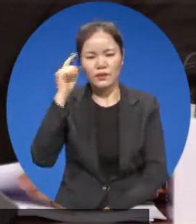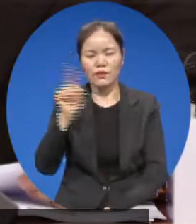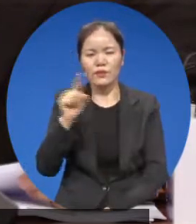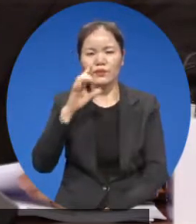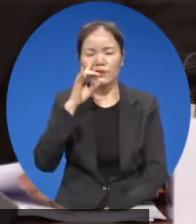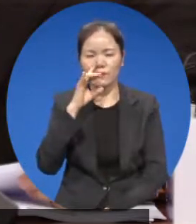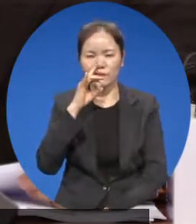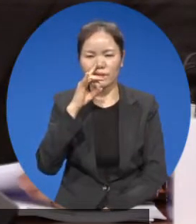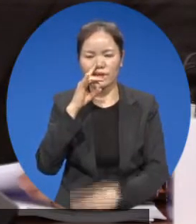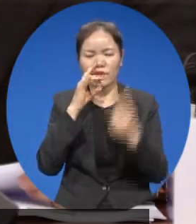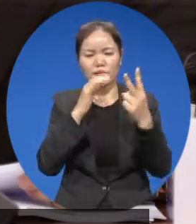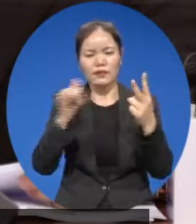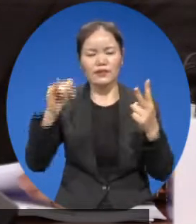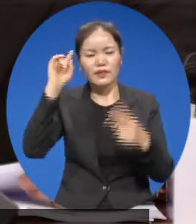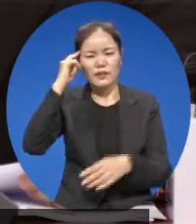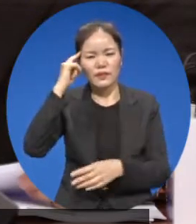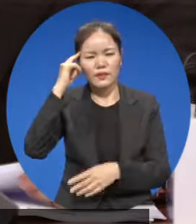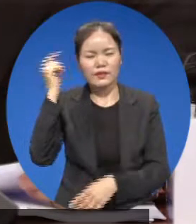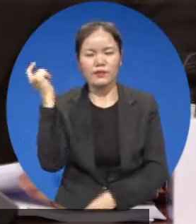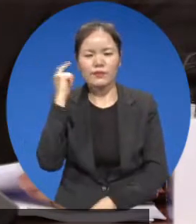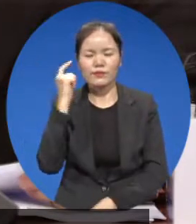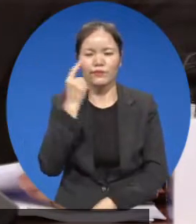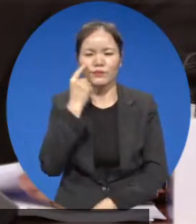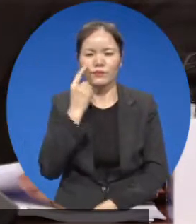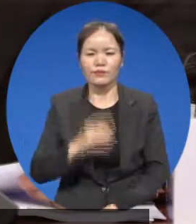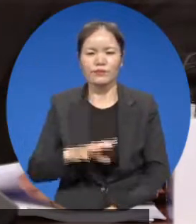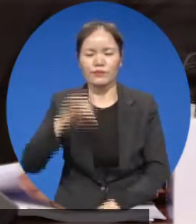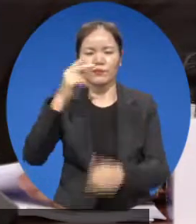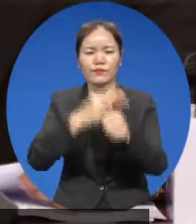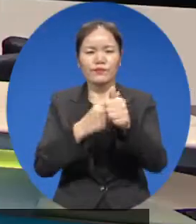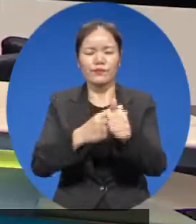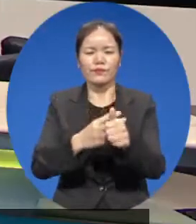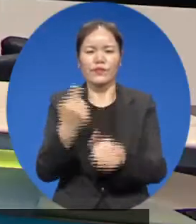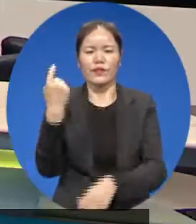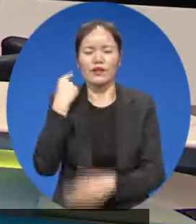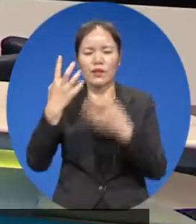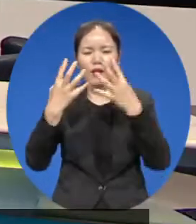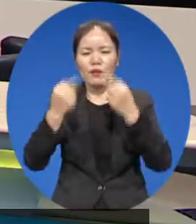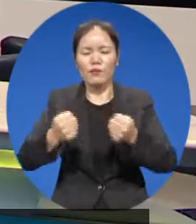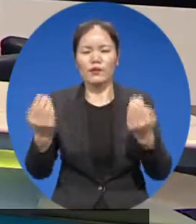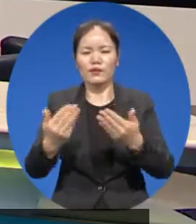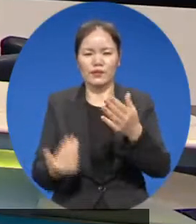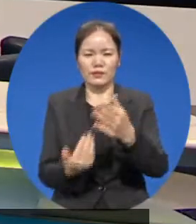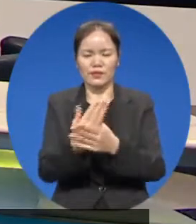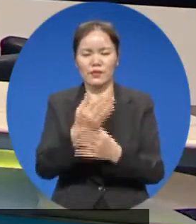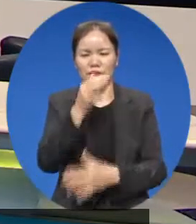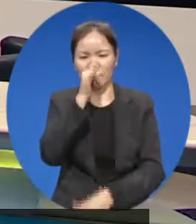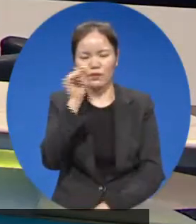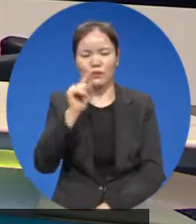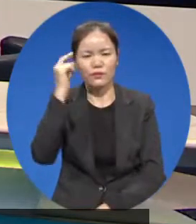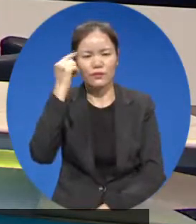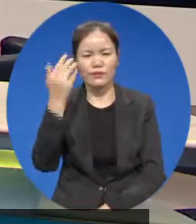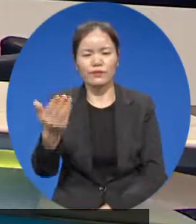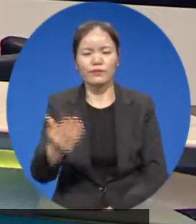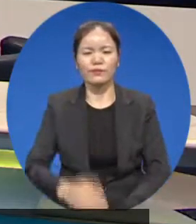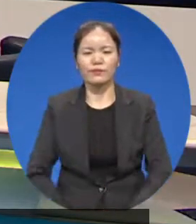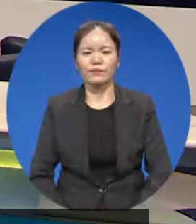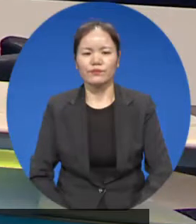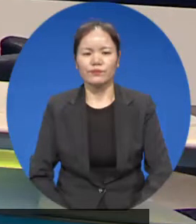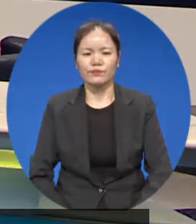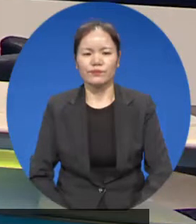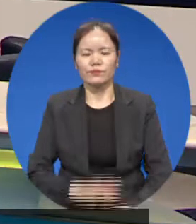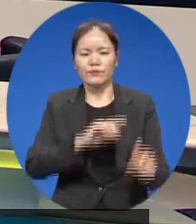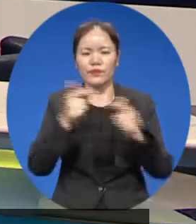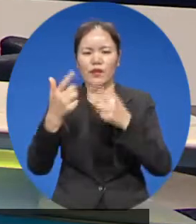궁금합니다 두 분의 의견을 좀 되도록 하겠습니다 어째 교수님 어제 상당히 많은 일들이 있었습니다 그 어떻게 보셨습니까 뭐 타 다이나믹 였죠